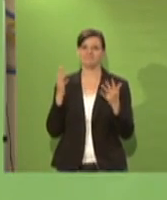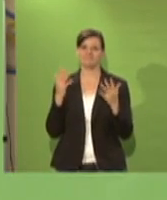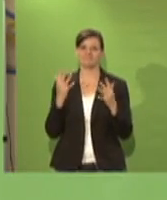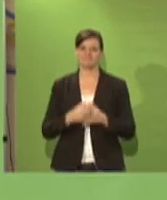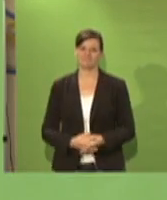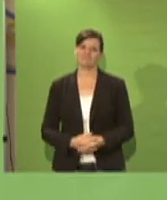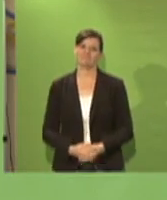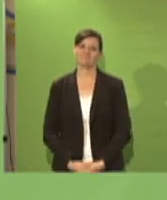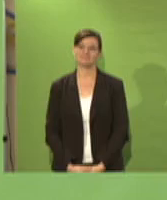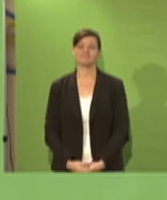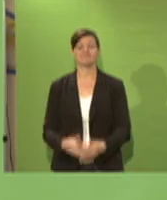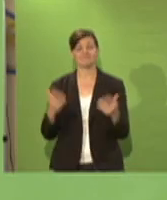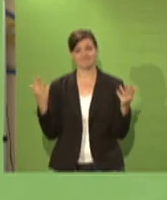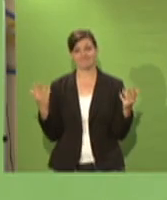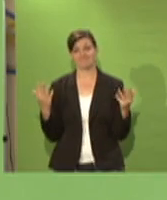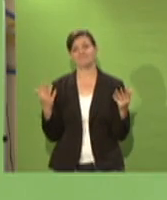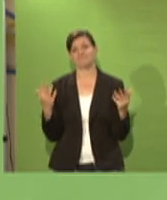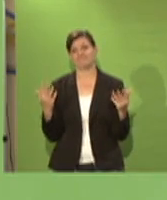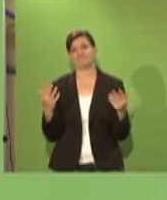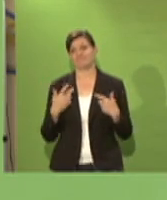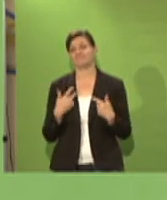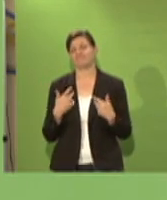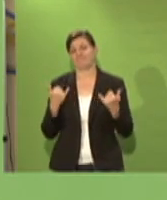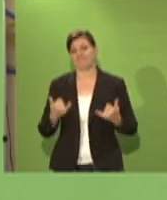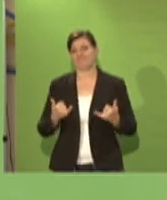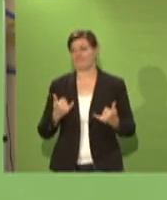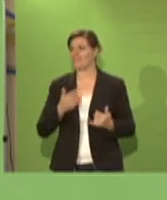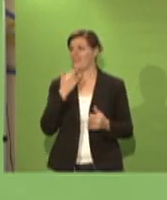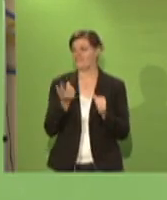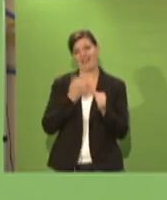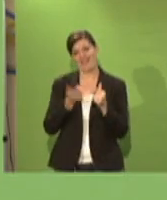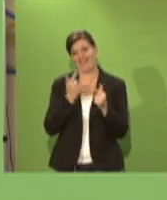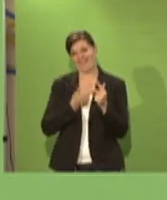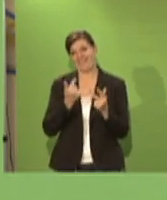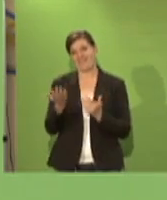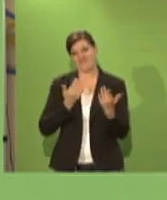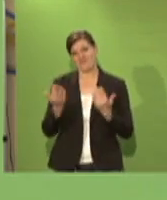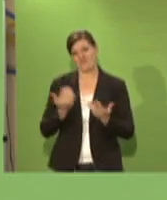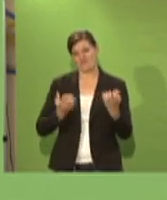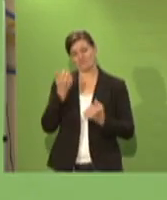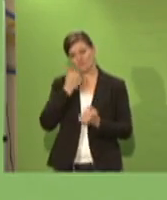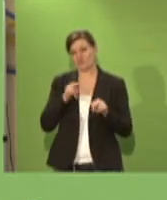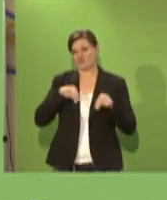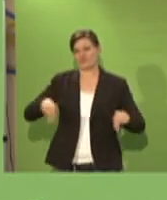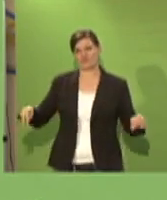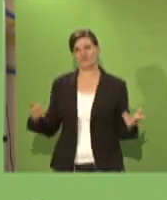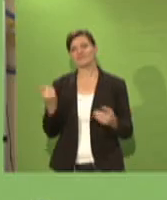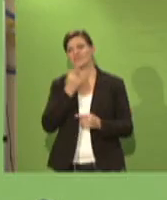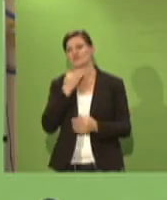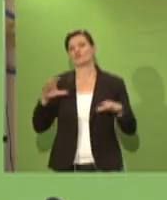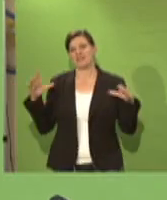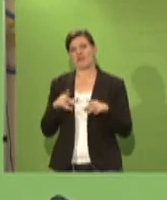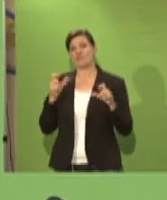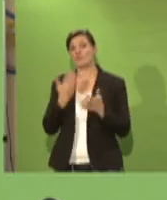Ja, und da wollen wir jetzt auch ganz flott machen, genau, und die alle aufzählen und dann, genau, auch bitten, hier zu bleiben, weil wir gerne noch ein Foto machen.